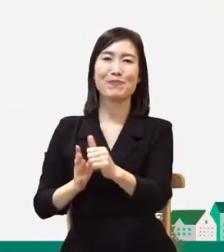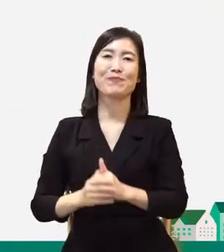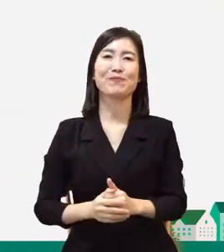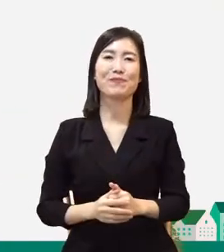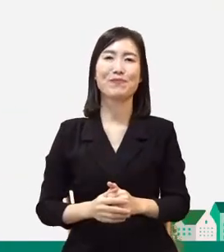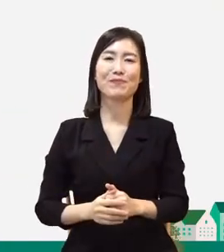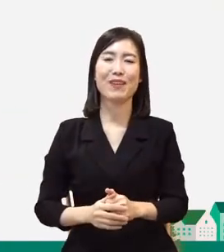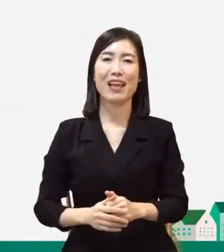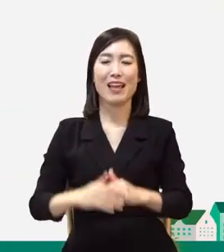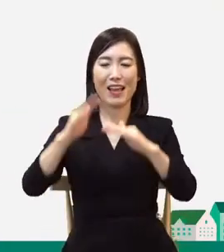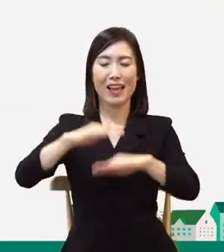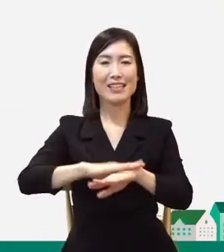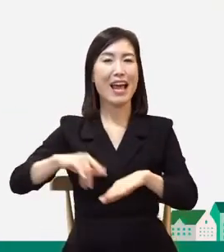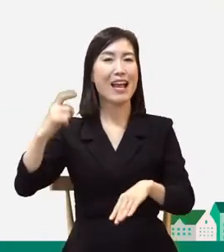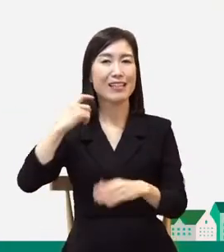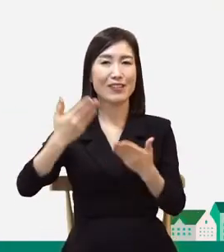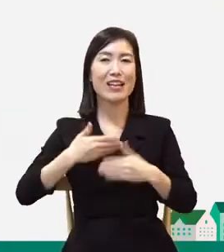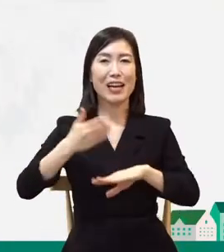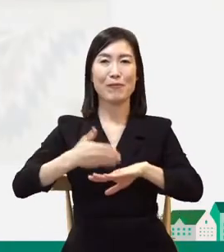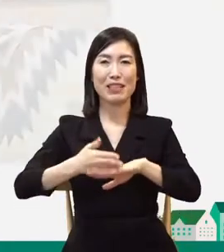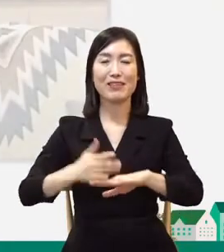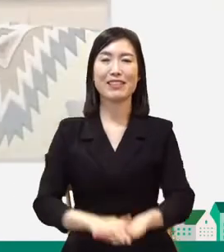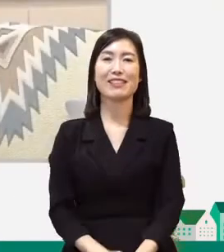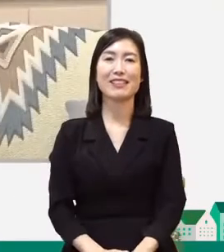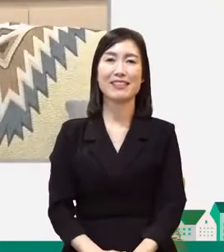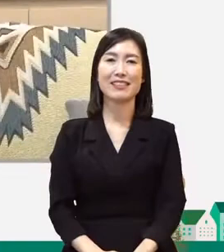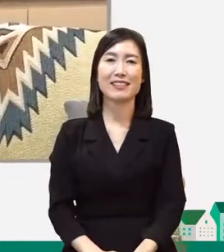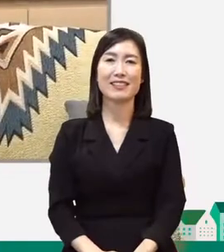발제 드려주셔서 감사합니다. 마치겠습니다.